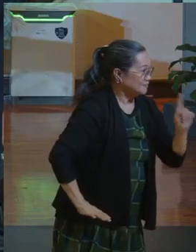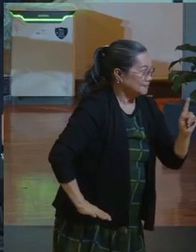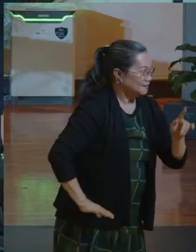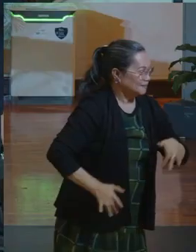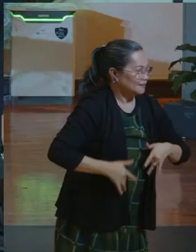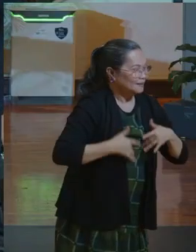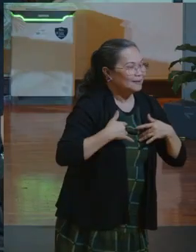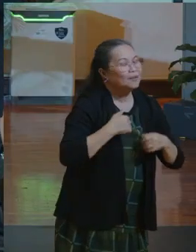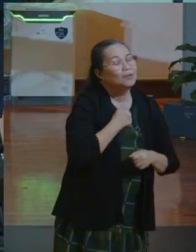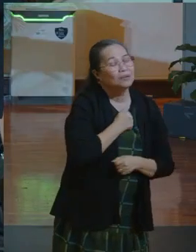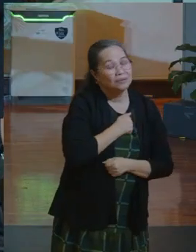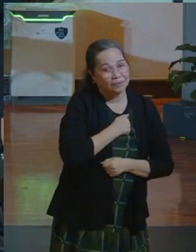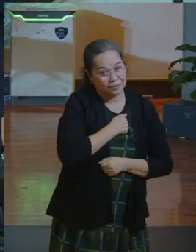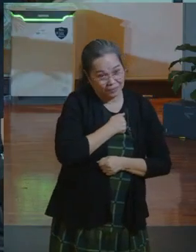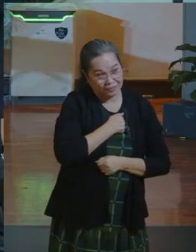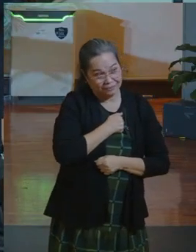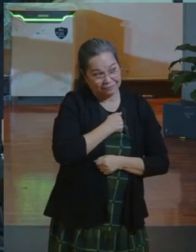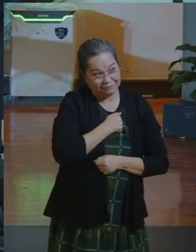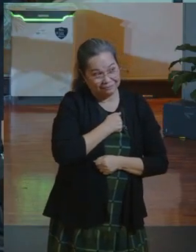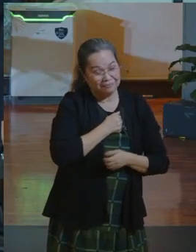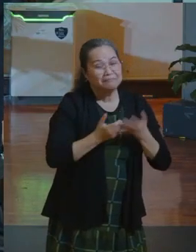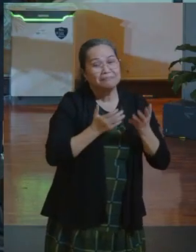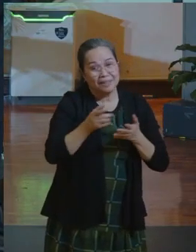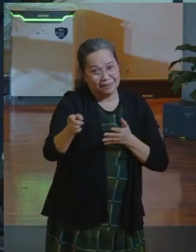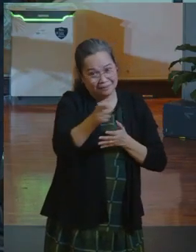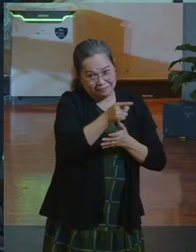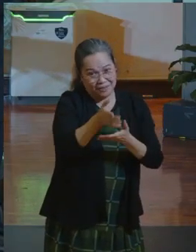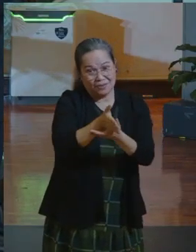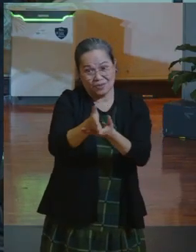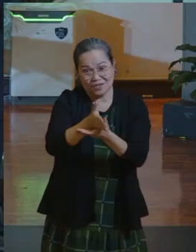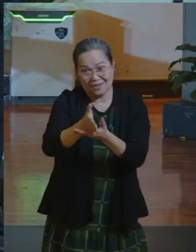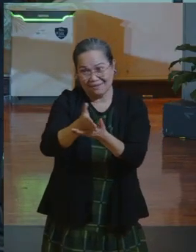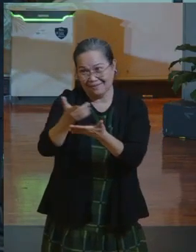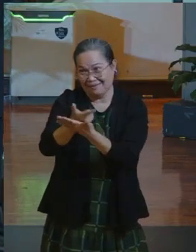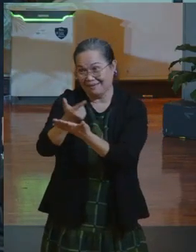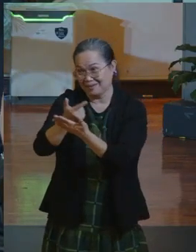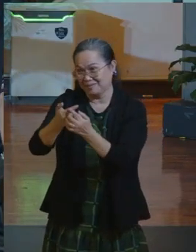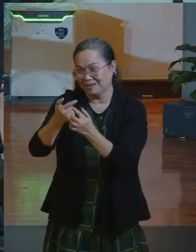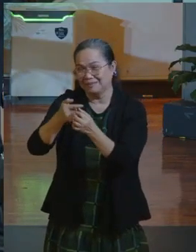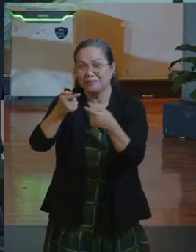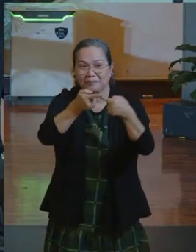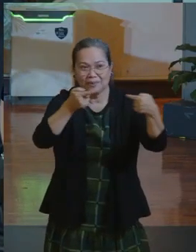Kaya utang na loob, bakabiran nyo na ng gospel para hindi na kayo nag-aaway.